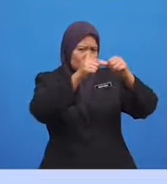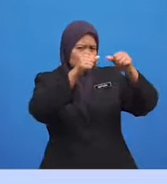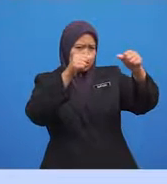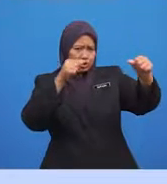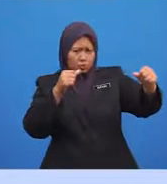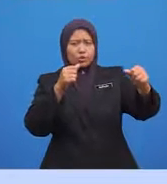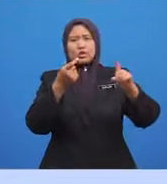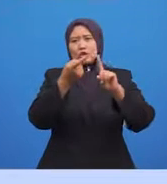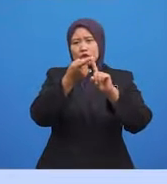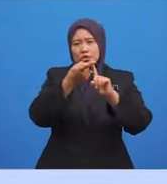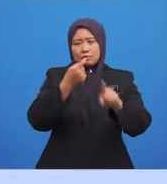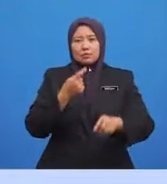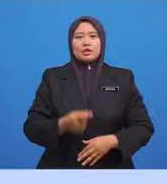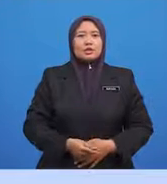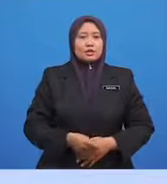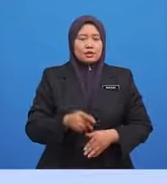tersebut.